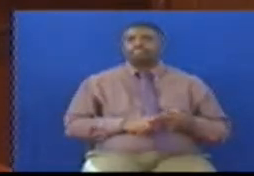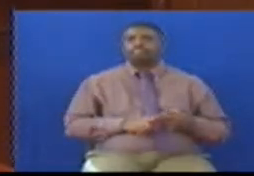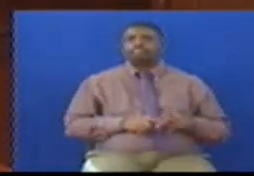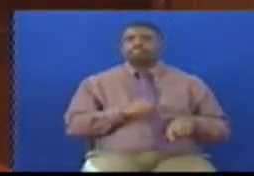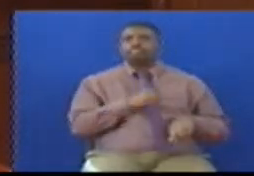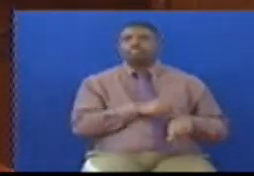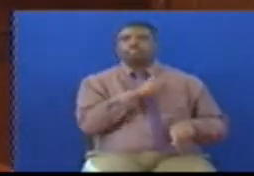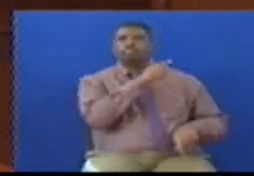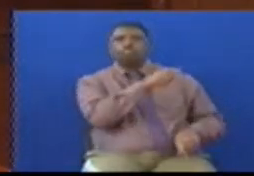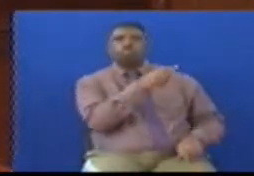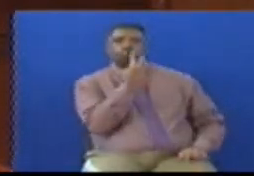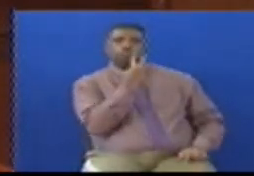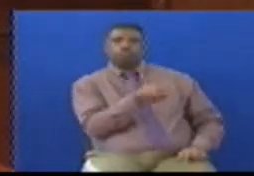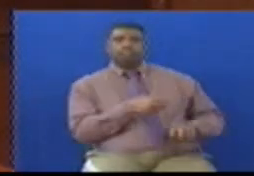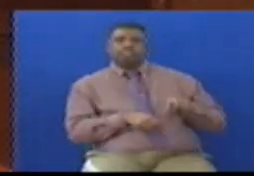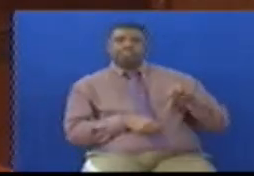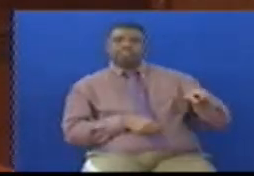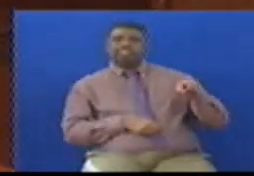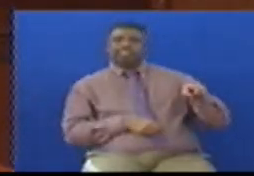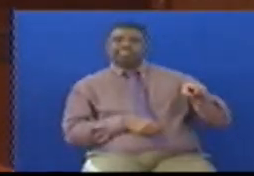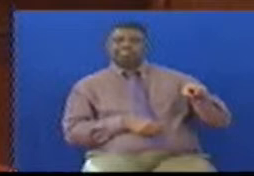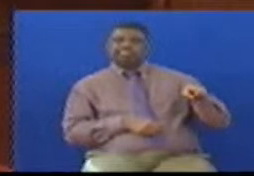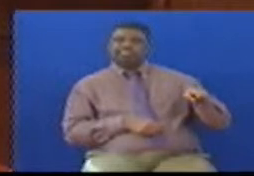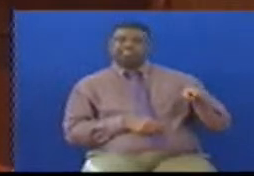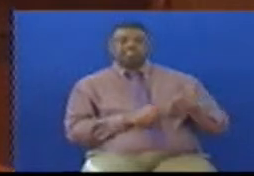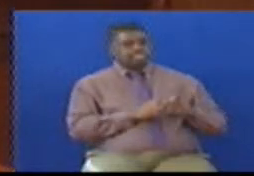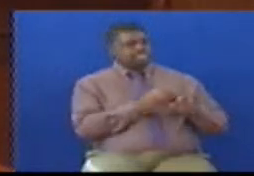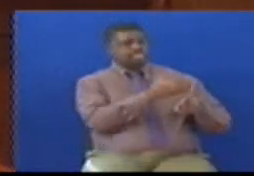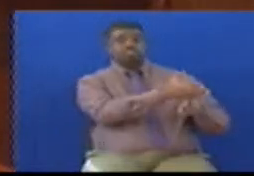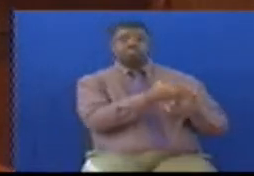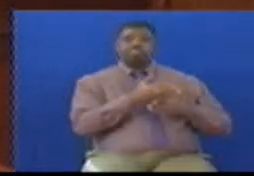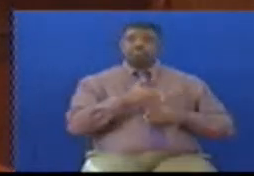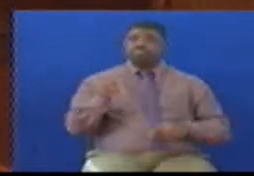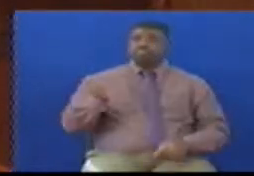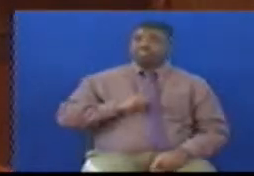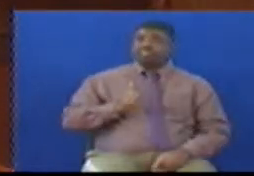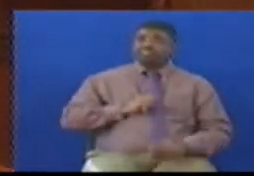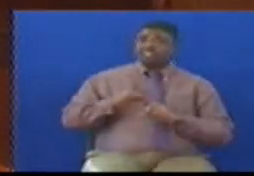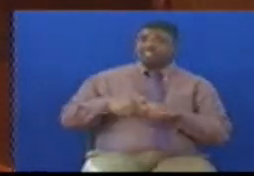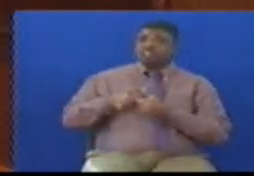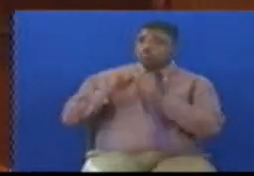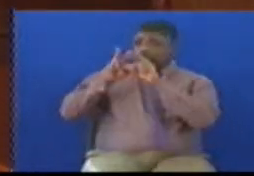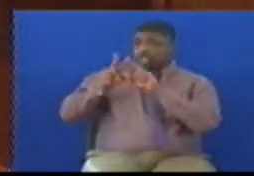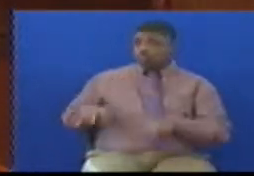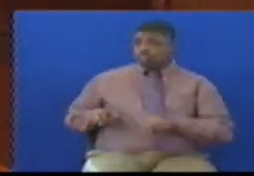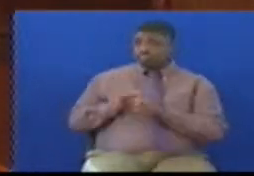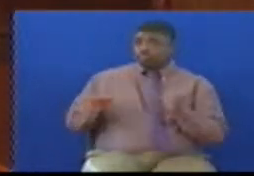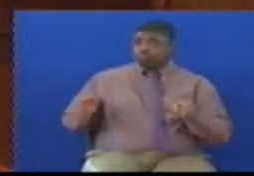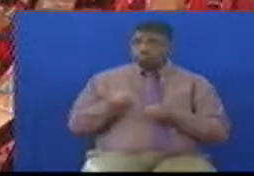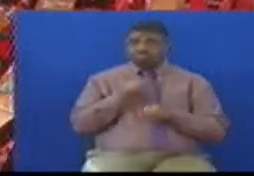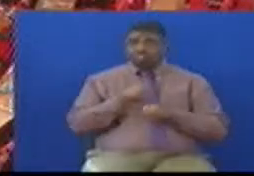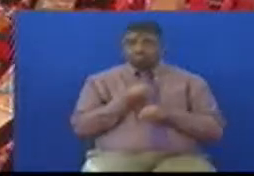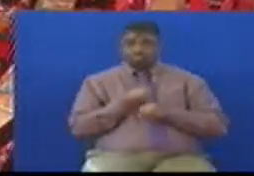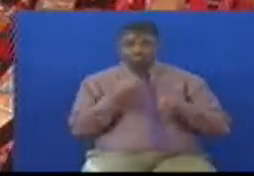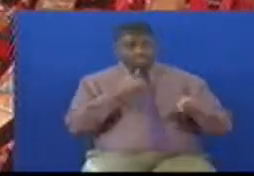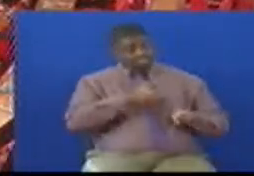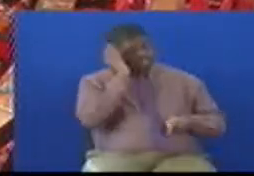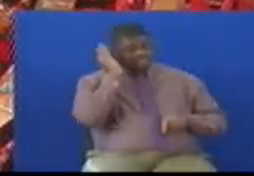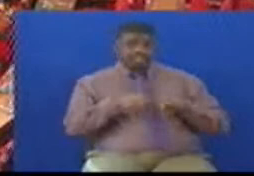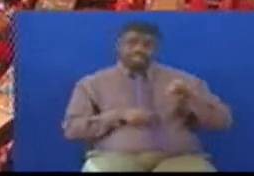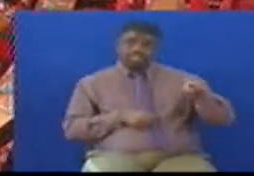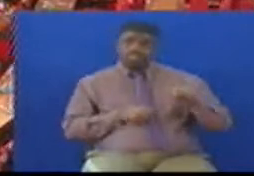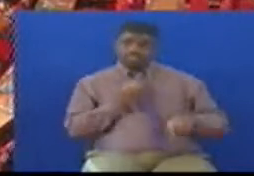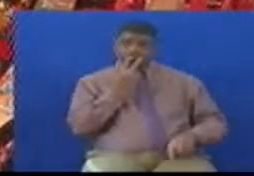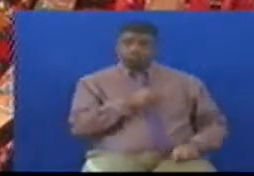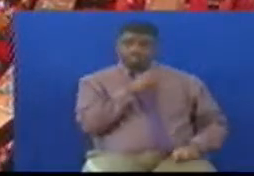huko, unaiona kabisa kwamba inaonekana kama ni kampuni binafsi. Lakini ukaguzi maalum uliofanywa na CAG pale, tumegundua kabisa hii